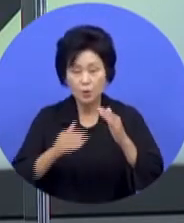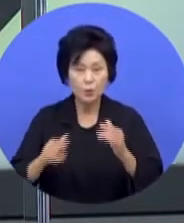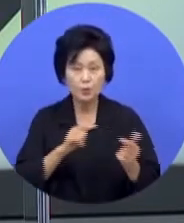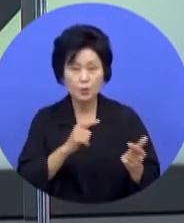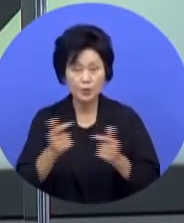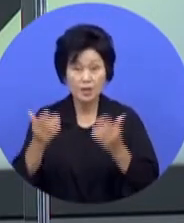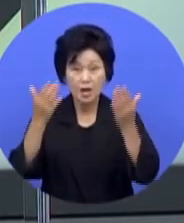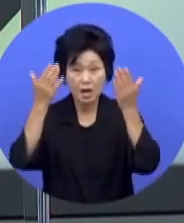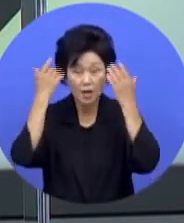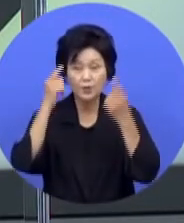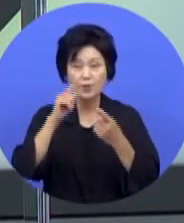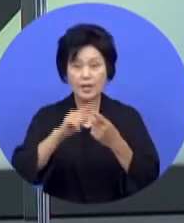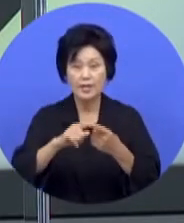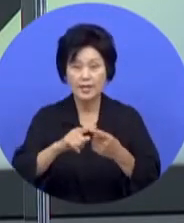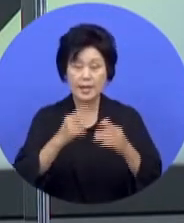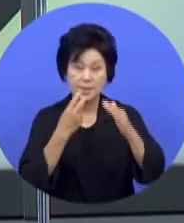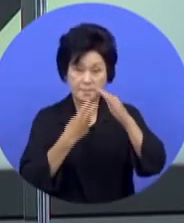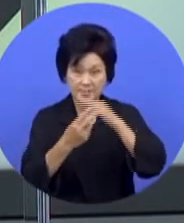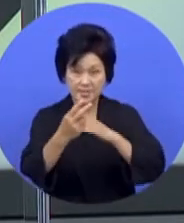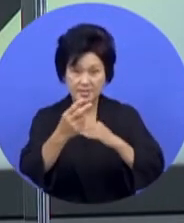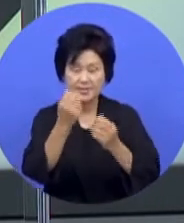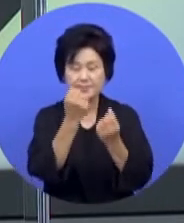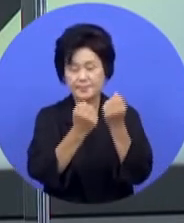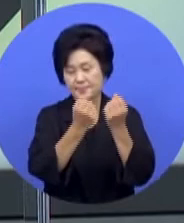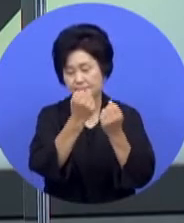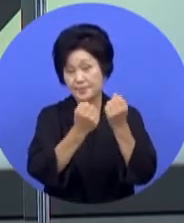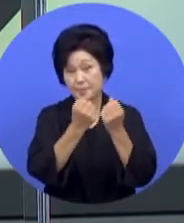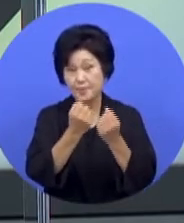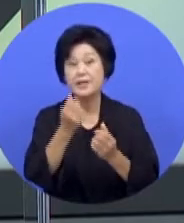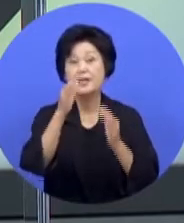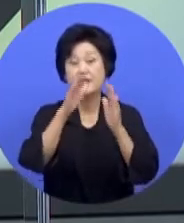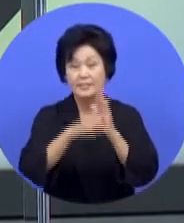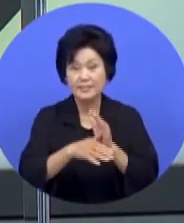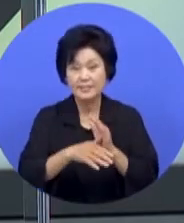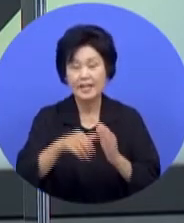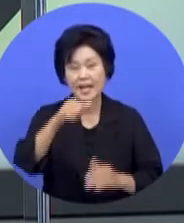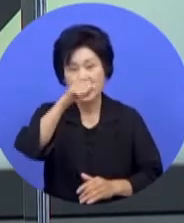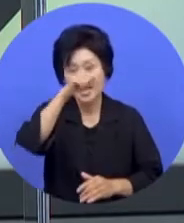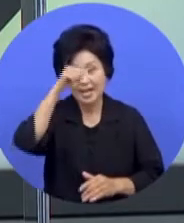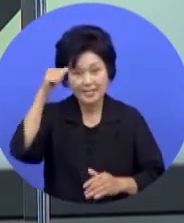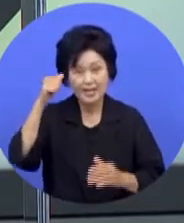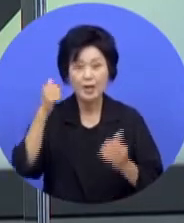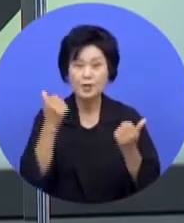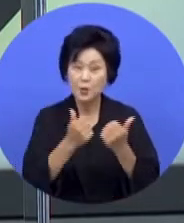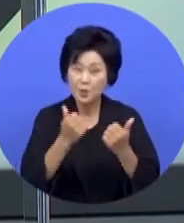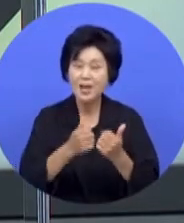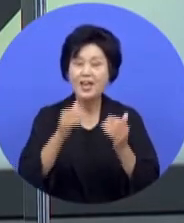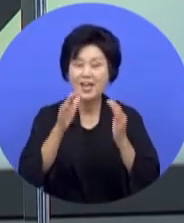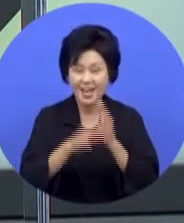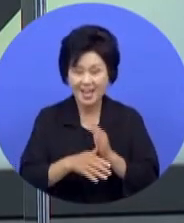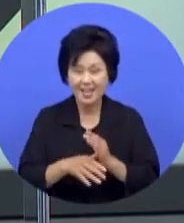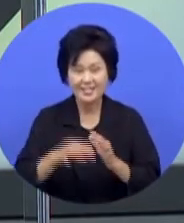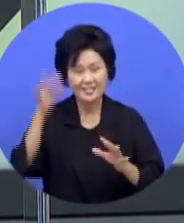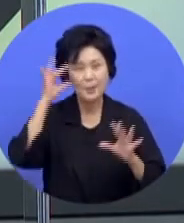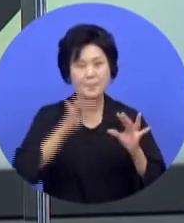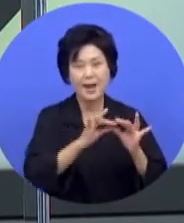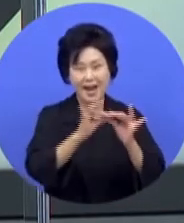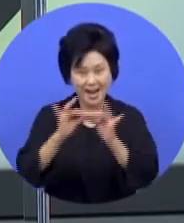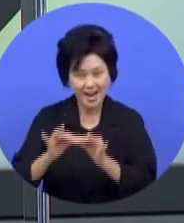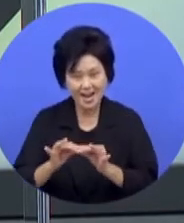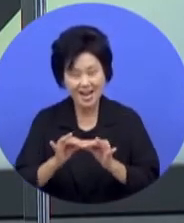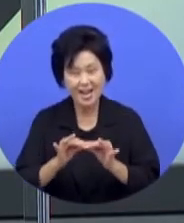때 우리 성도님들이 또 우리 특별히 당회에서 적극 지지를 해주셨고요. 그래서 설립하는 과정에서는 큰